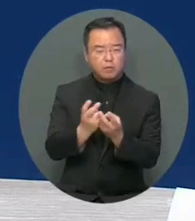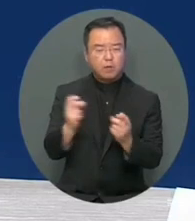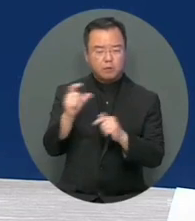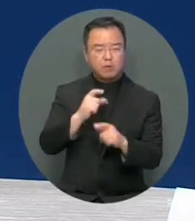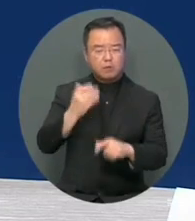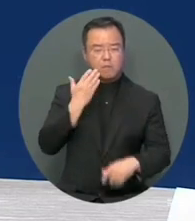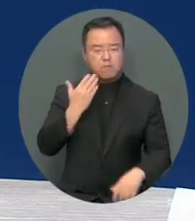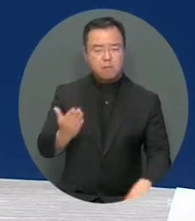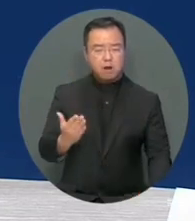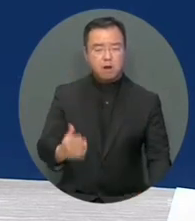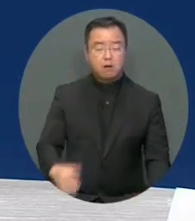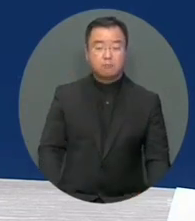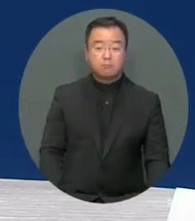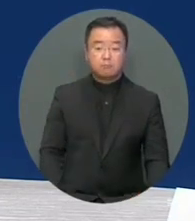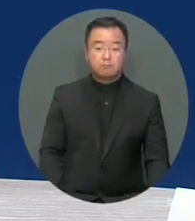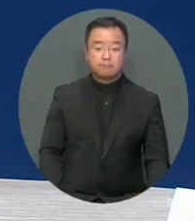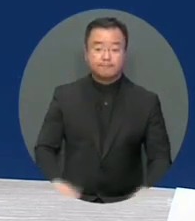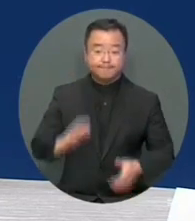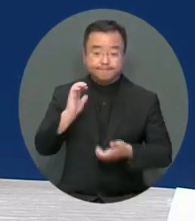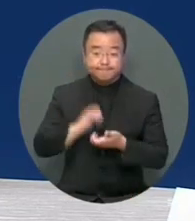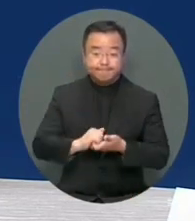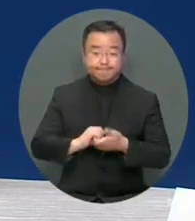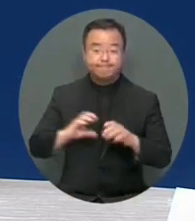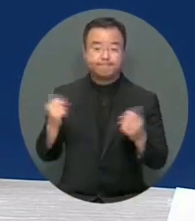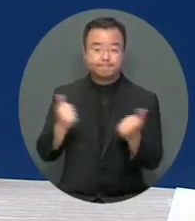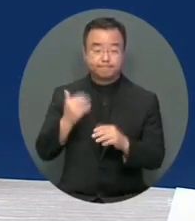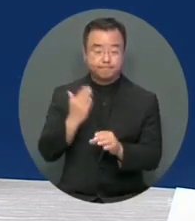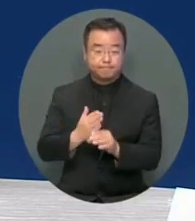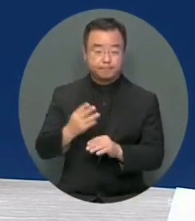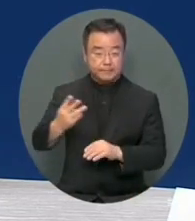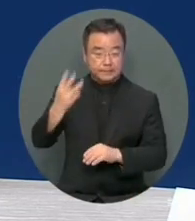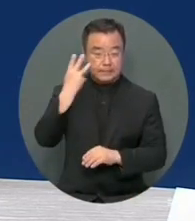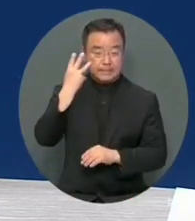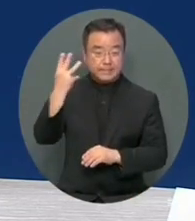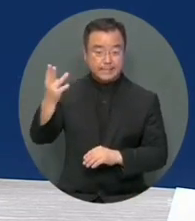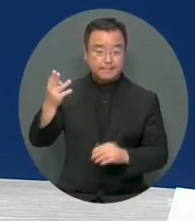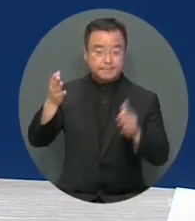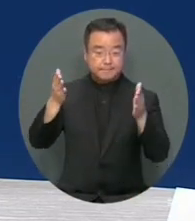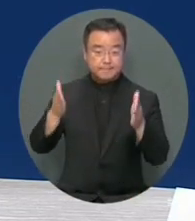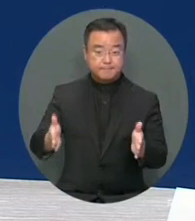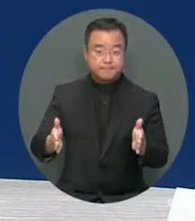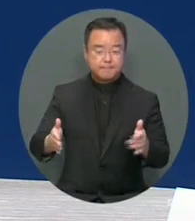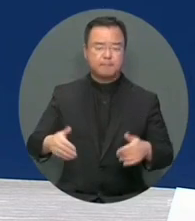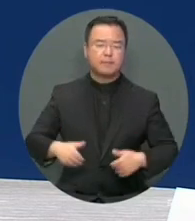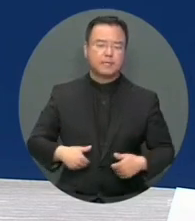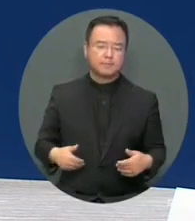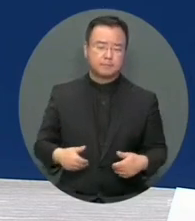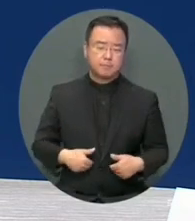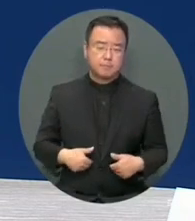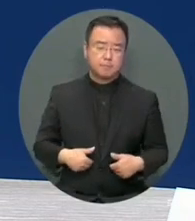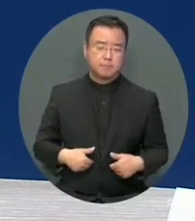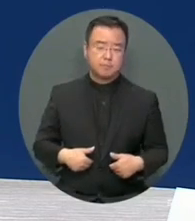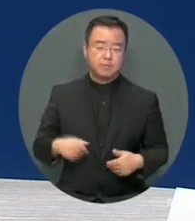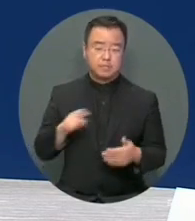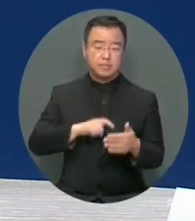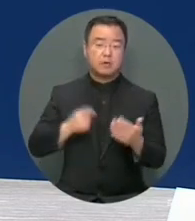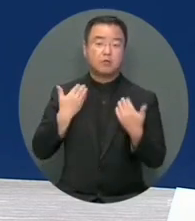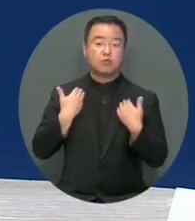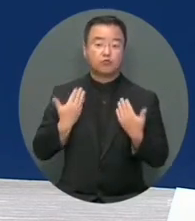겁니다. 현실적으로 정기국회는 3개월 이상 걸리기 때문에 그 경우에 휴회를 할 수